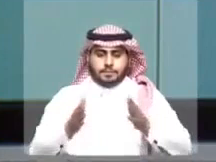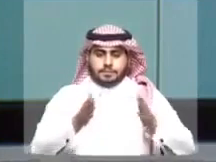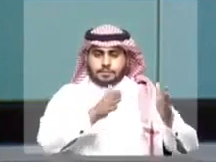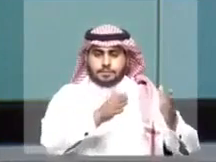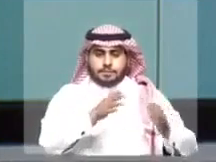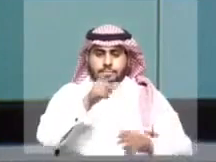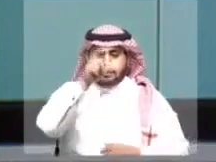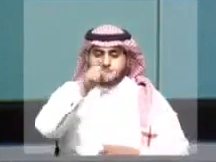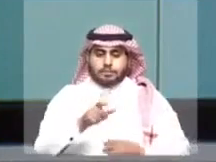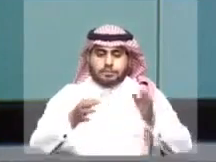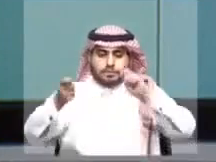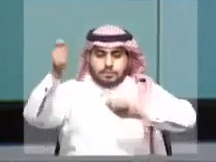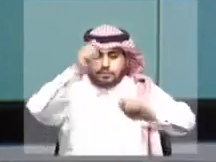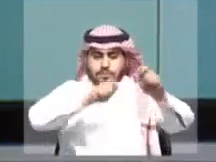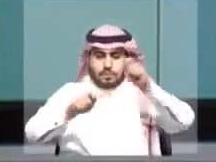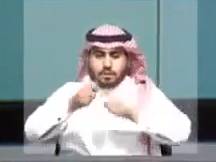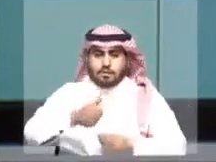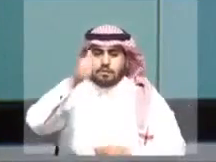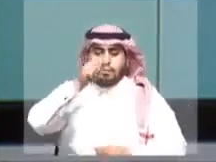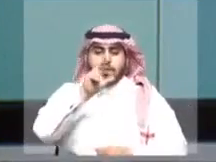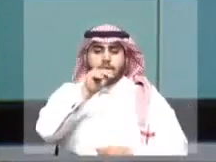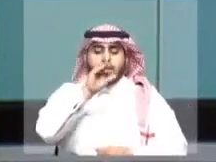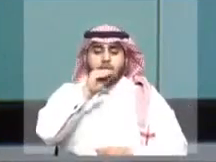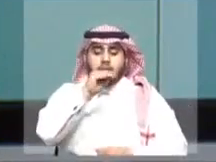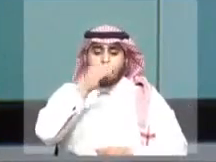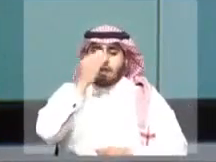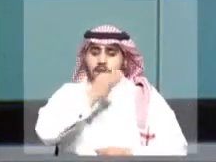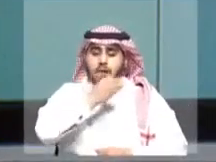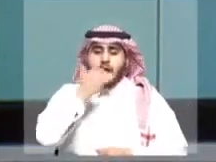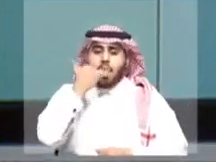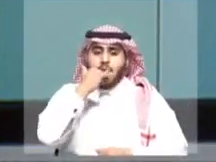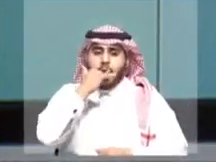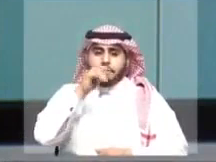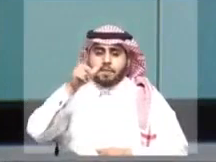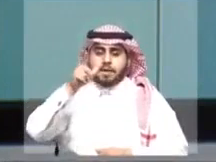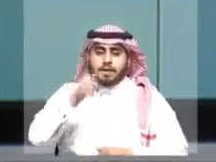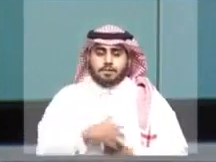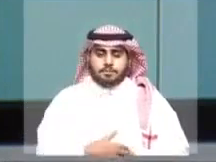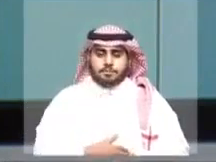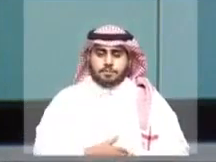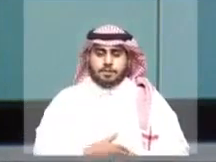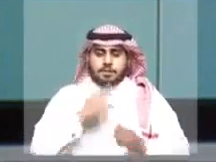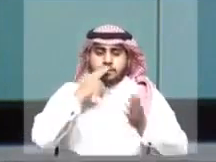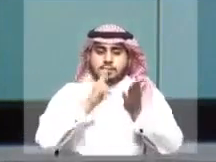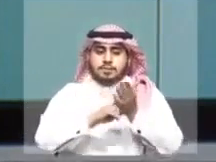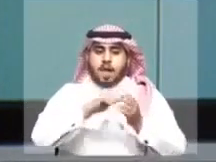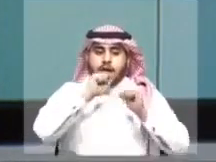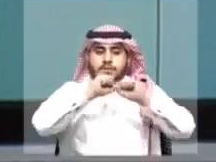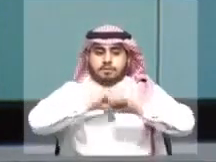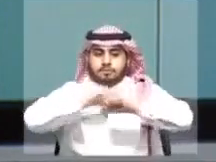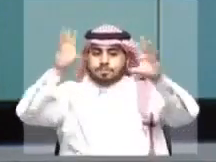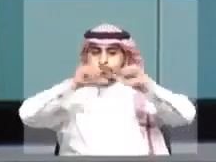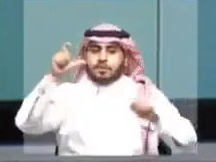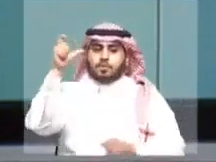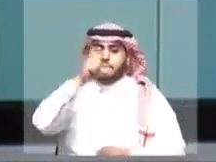مسالم رجل آلي صنع في المملكة ناطق باللغة العربية، تسميته جاءت لتعزيز مفهوم رسالة الإسلام.